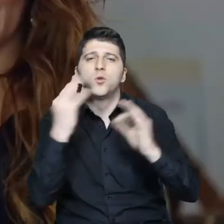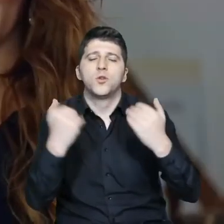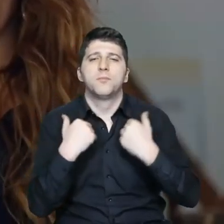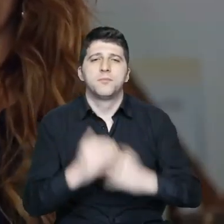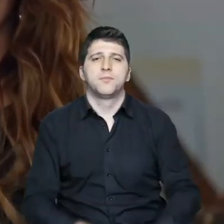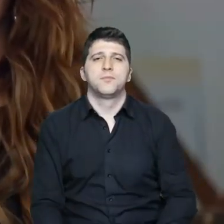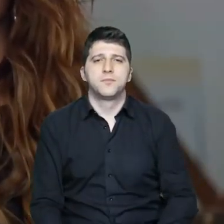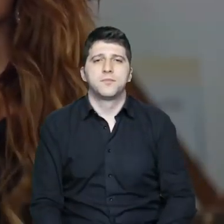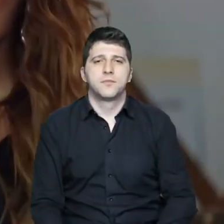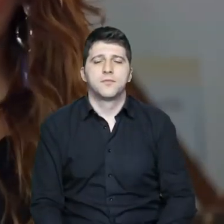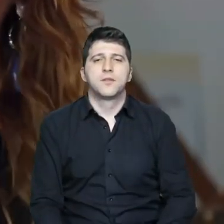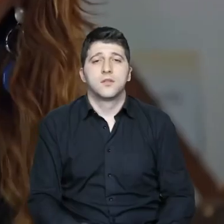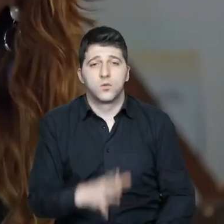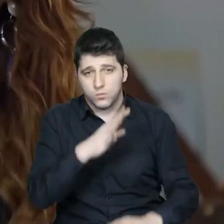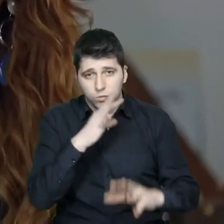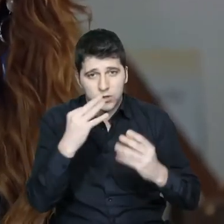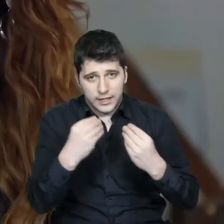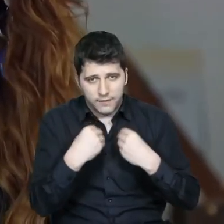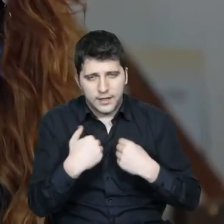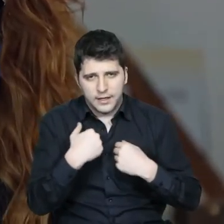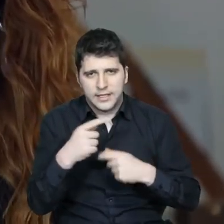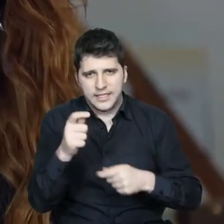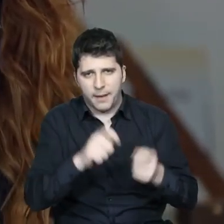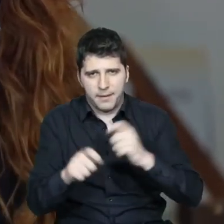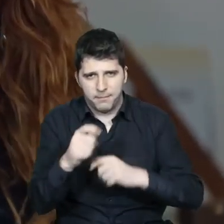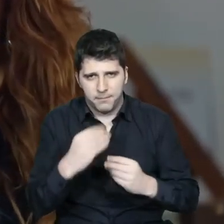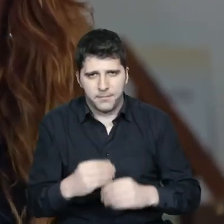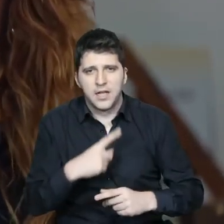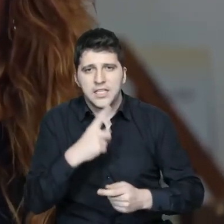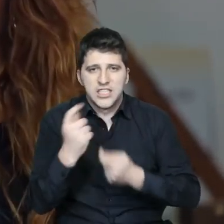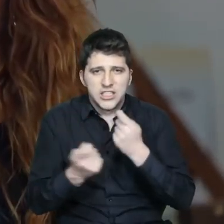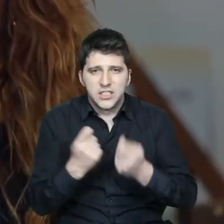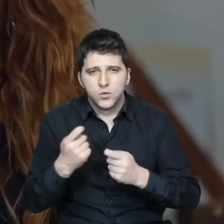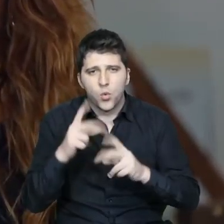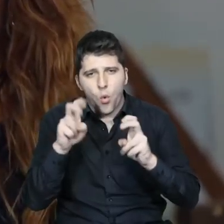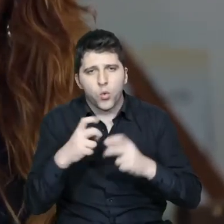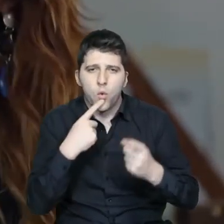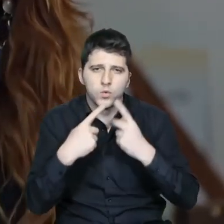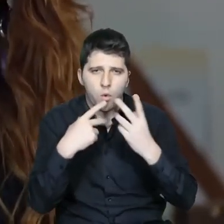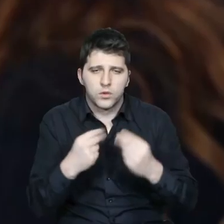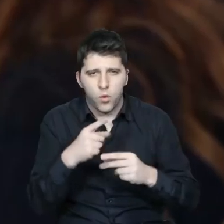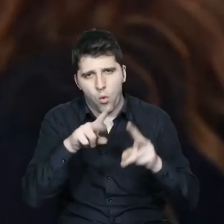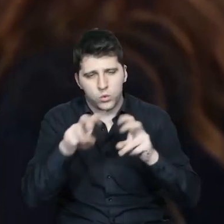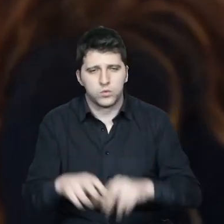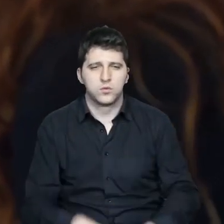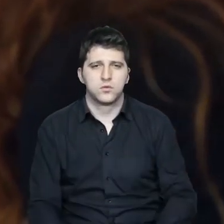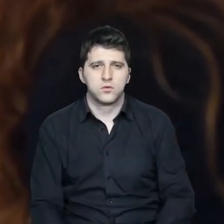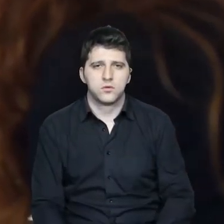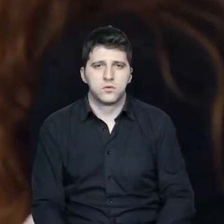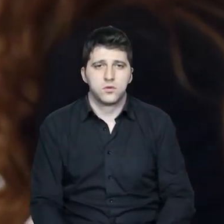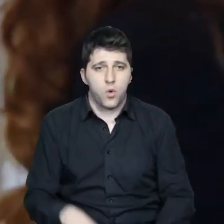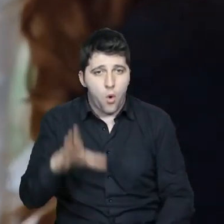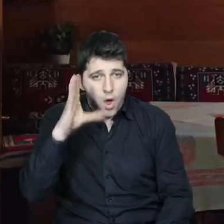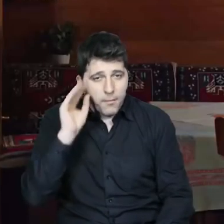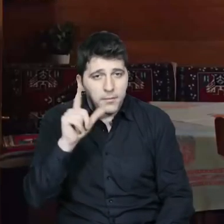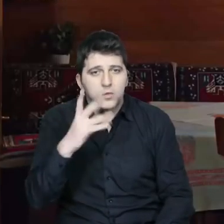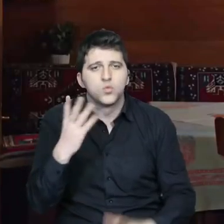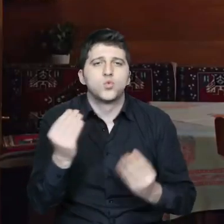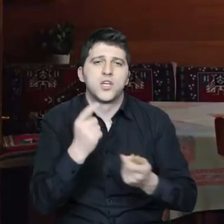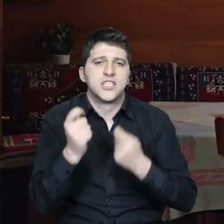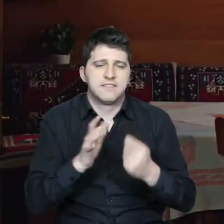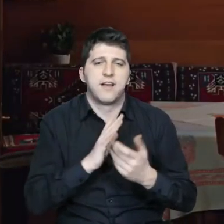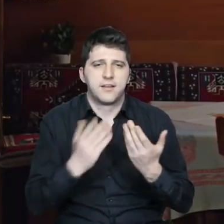ki. Müsaade ederseniz ben yapayım. Hem işleyiş hakkında konuşmuş oluruz. Siz oturun. Öğrenmem gereken bir sürü şey